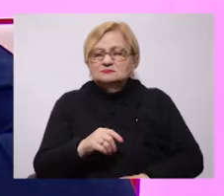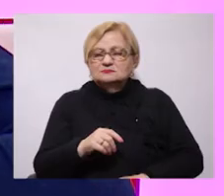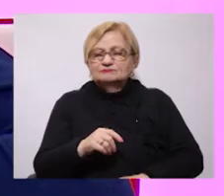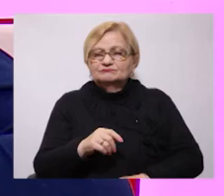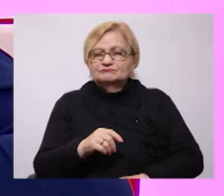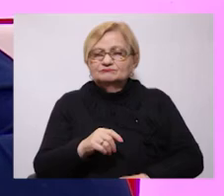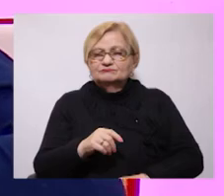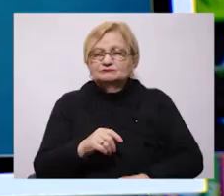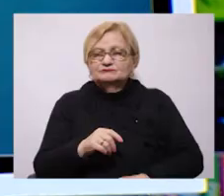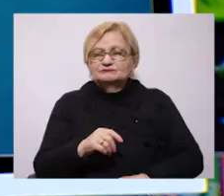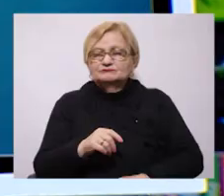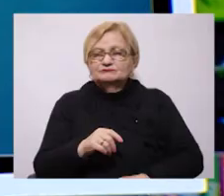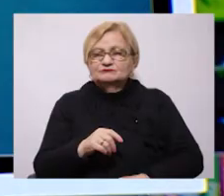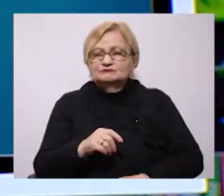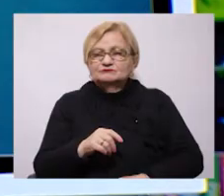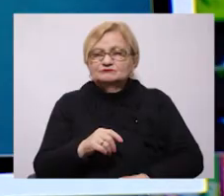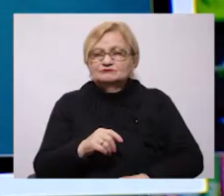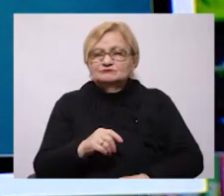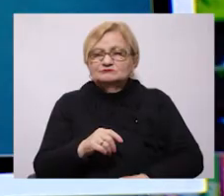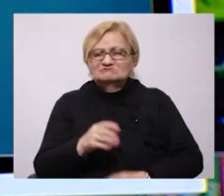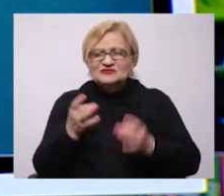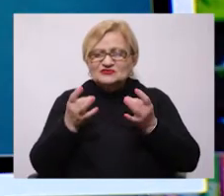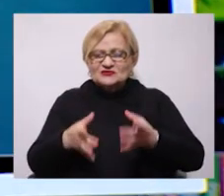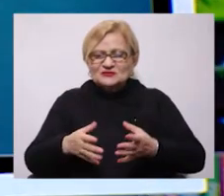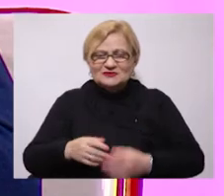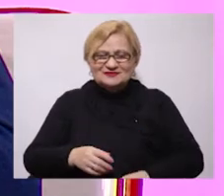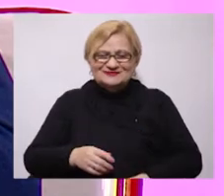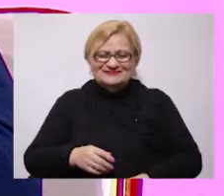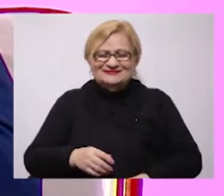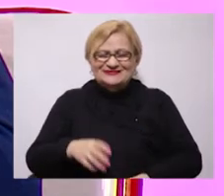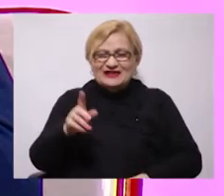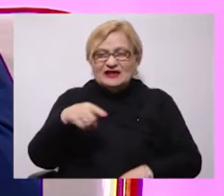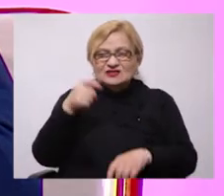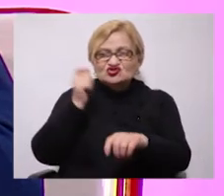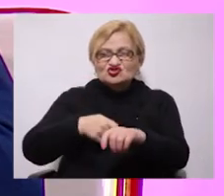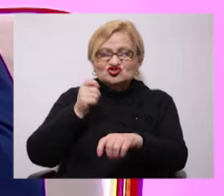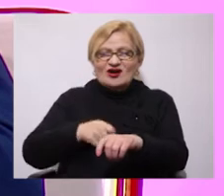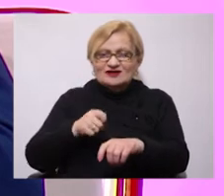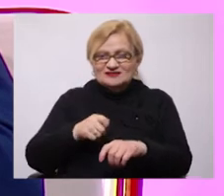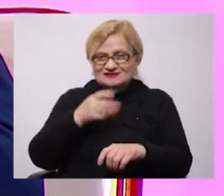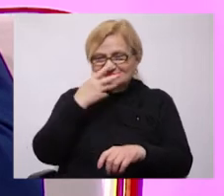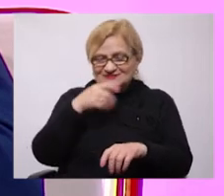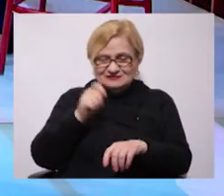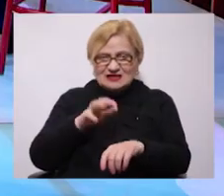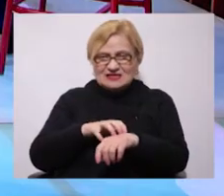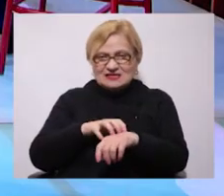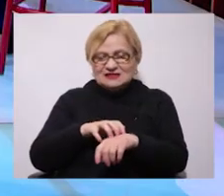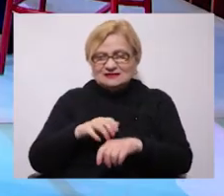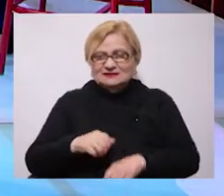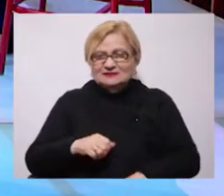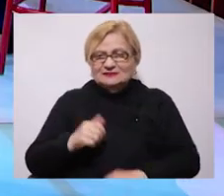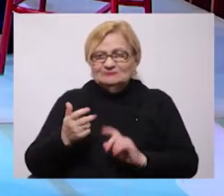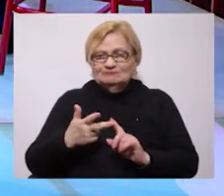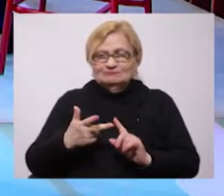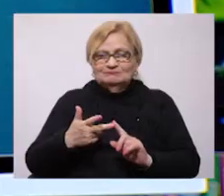მცენარე? აი ეს რა მცენარეა? ჩოლებრივი. ეს არის ჭინჭარი, რომელიც ძალიან გსუსხავს თუ ხელზე შეგვახო. სალომე,